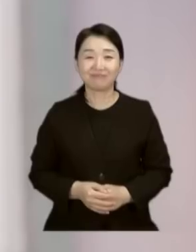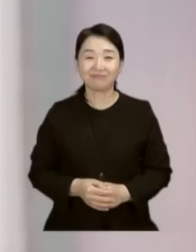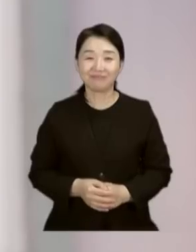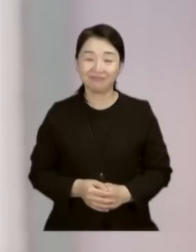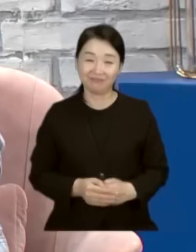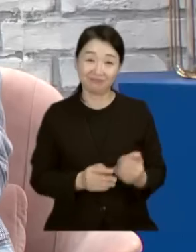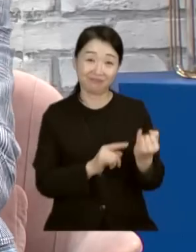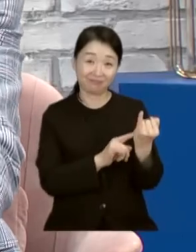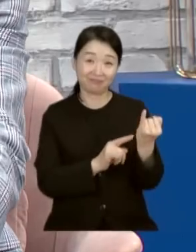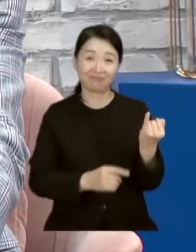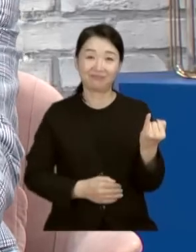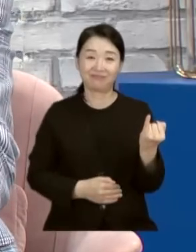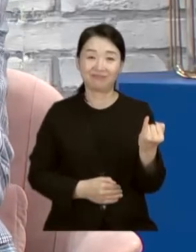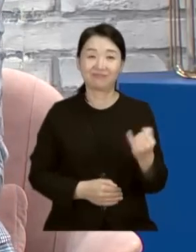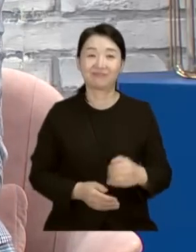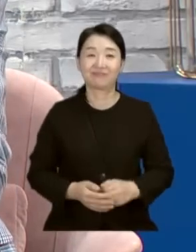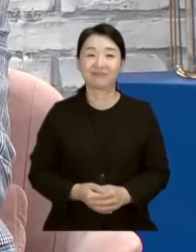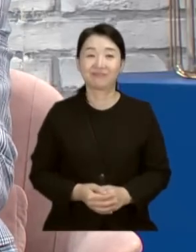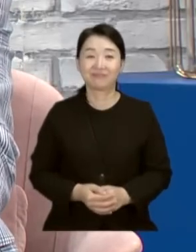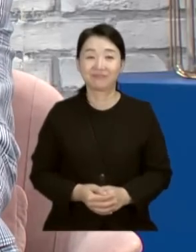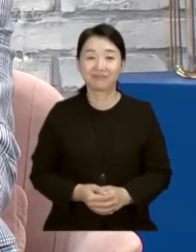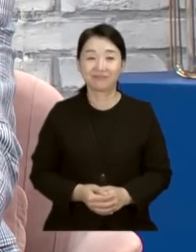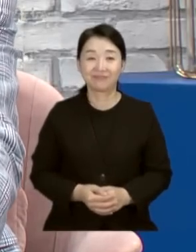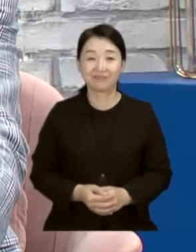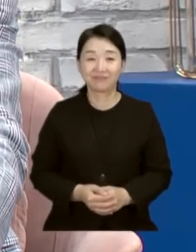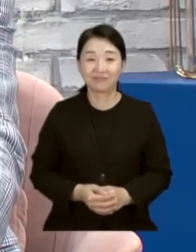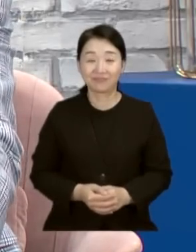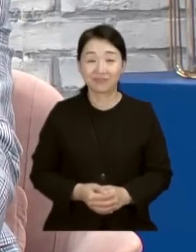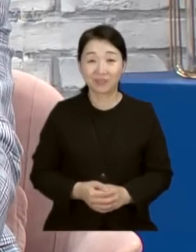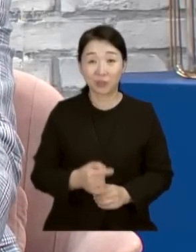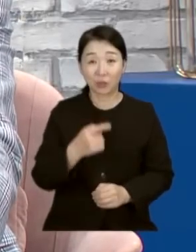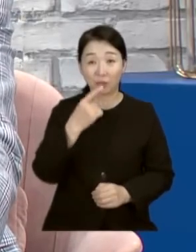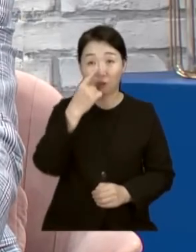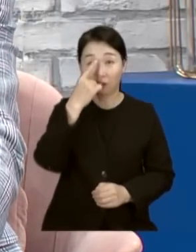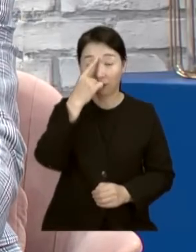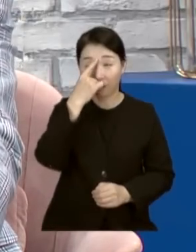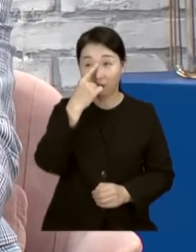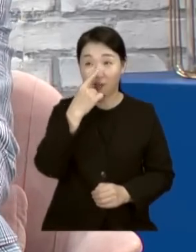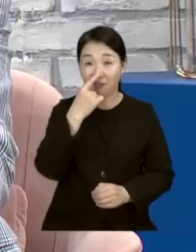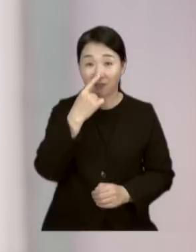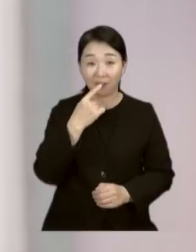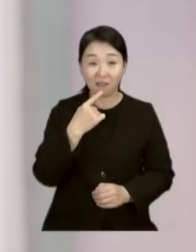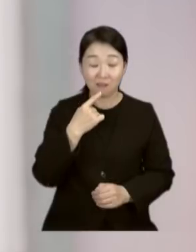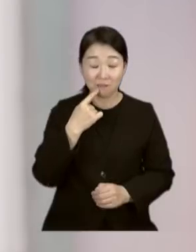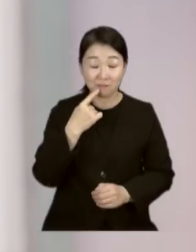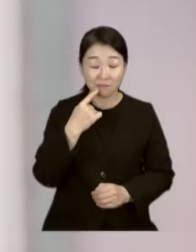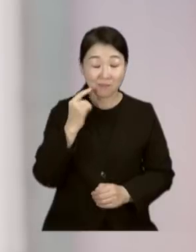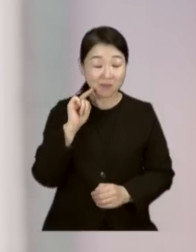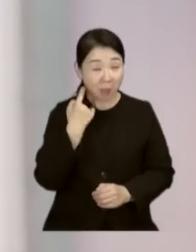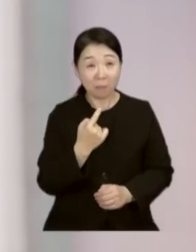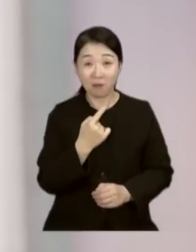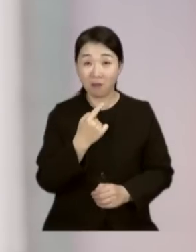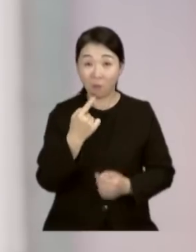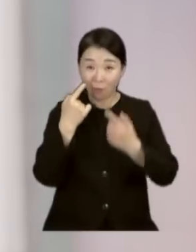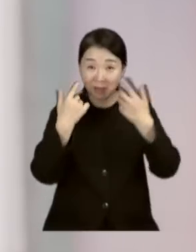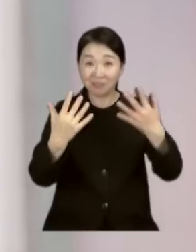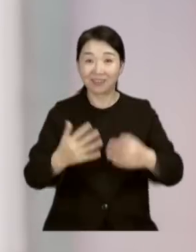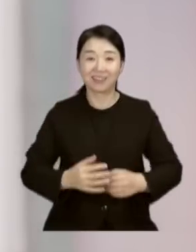아니 우리 이지연 성도님. 네. 참 이목구비가 어떻게 보면 이제 화려하잖아요. 눈도 크고 좀 서구적이고 코도 예쁘고 예예.